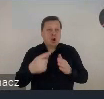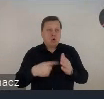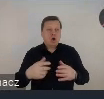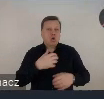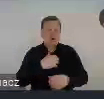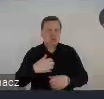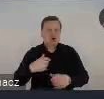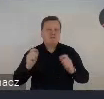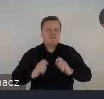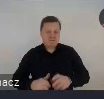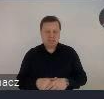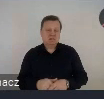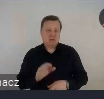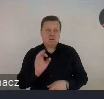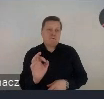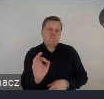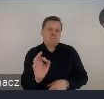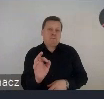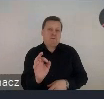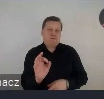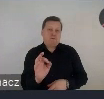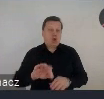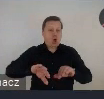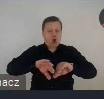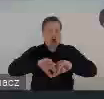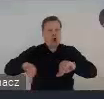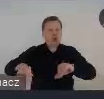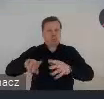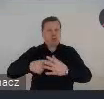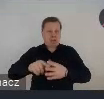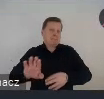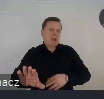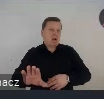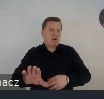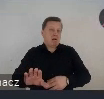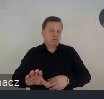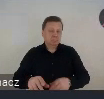mają swój odrębny rejestr, do którego są